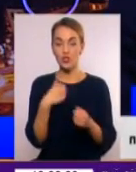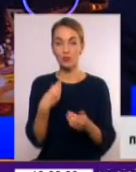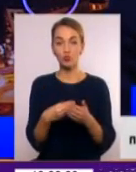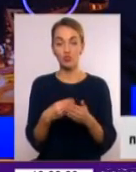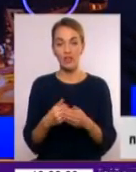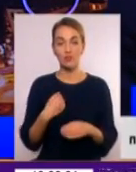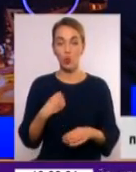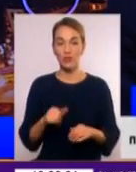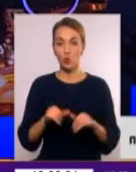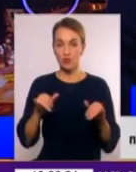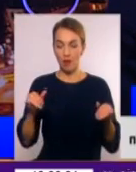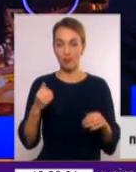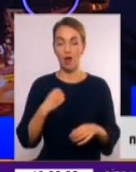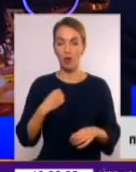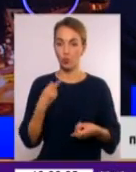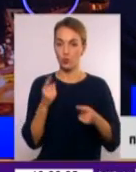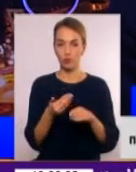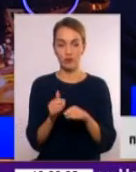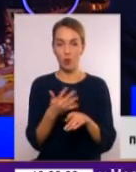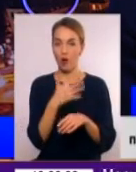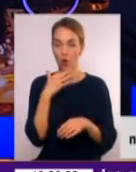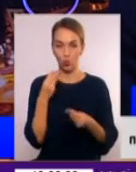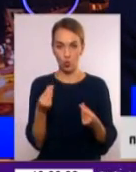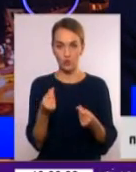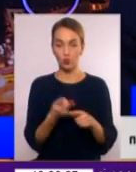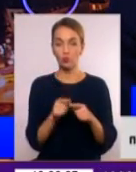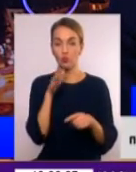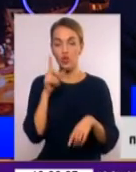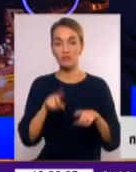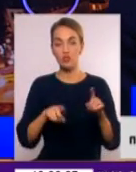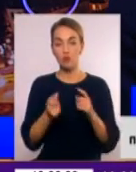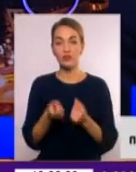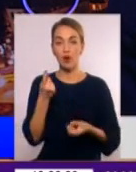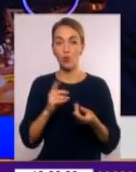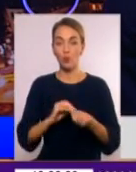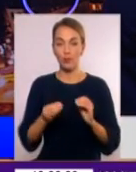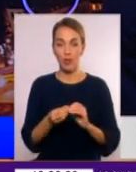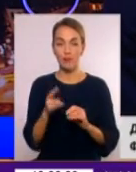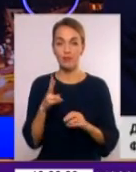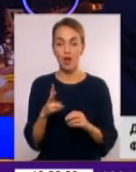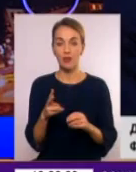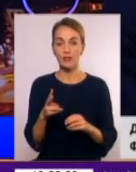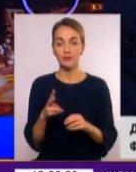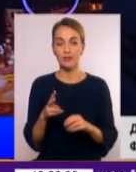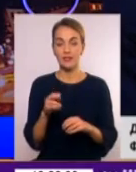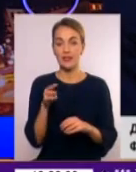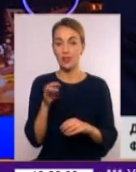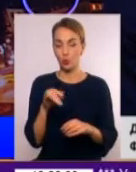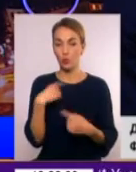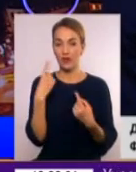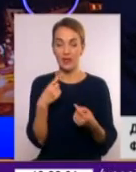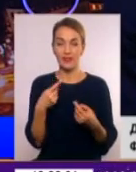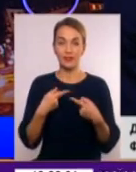постійно зростає, і на армії дійсно виділяють багато коштів. Тому час від часу виникають проблеми, як їх стилу, ну, вже у вигляді